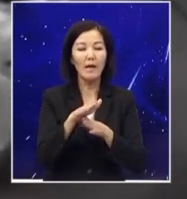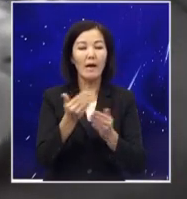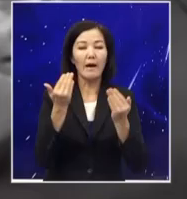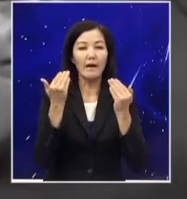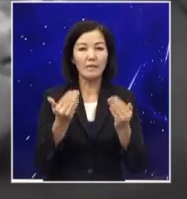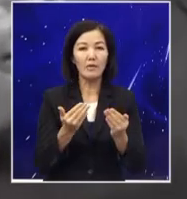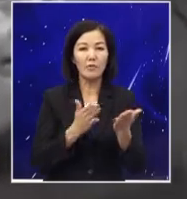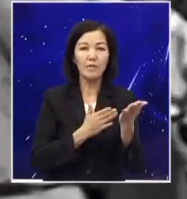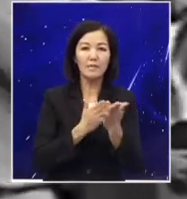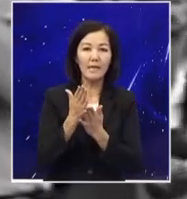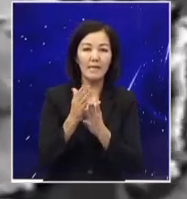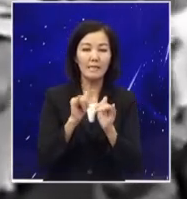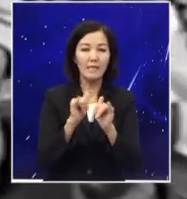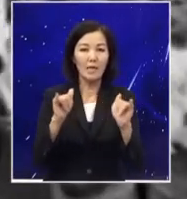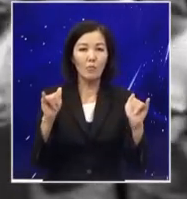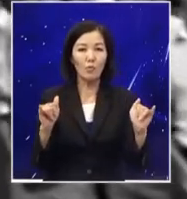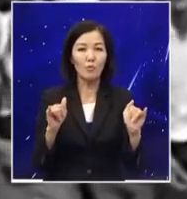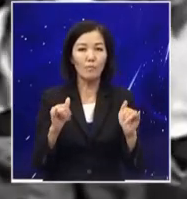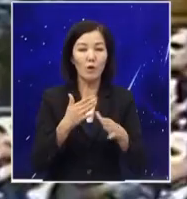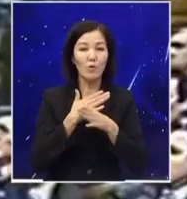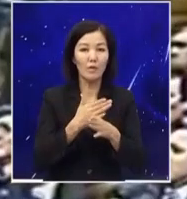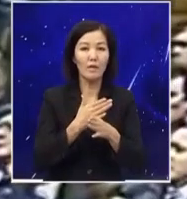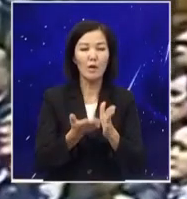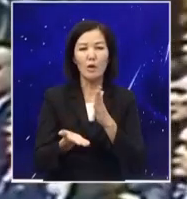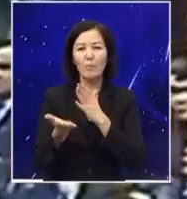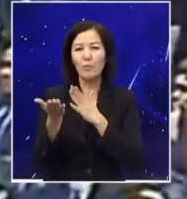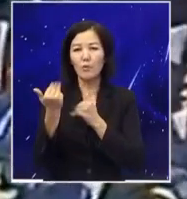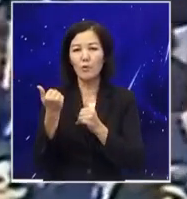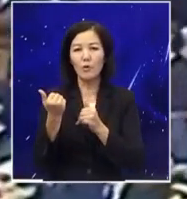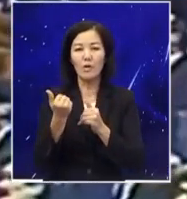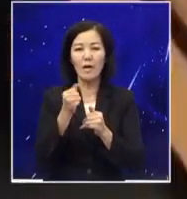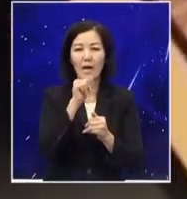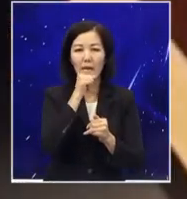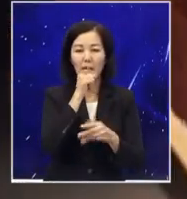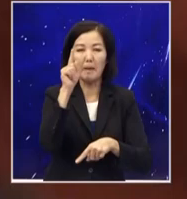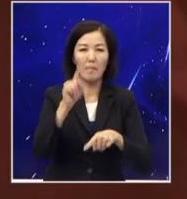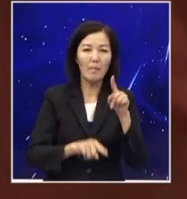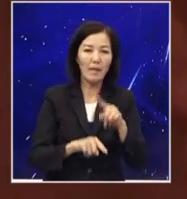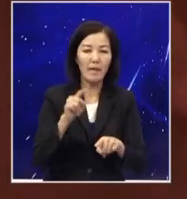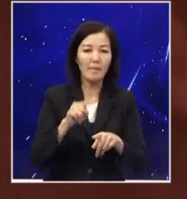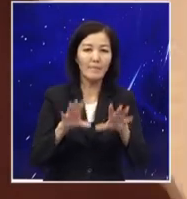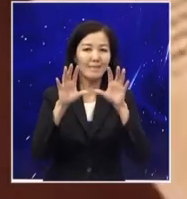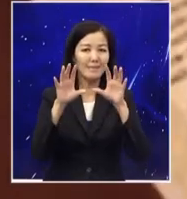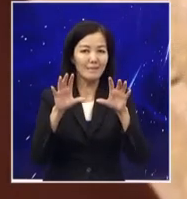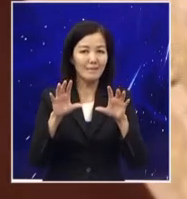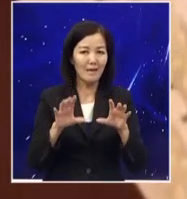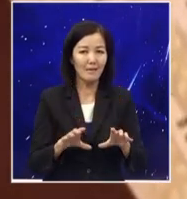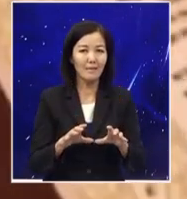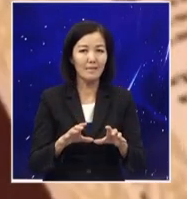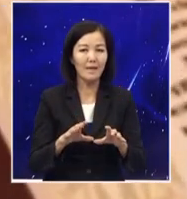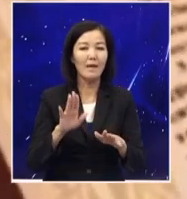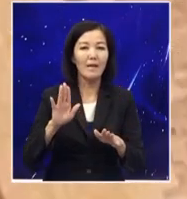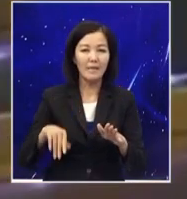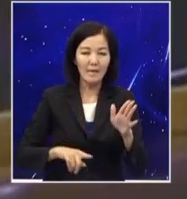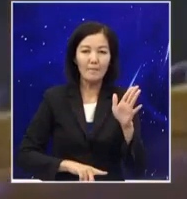айқындап, саяси көкжиегімізді кеңейтті. Кешегі Есім ханның ескі жолы, Қасым ханның қасқа жолы, Әстәукенің жеті жарғысынан